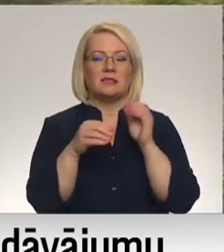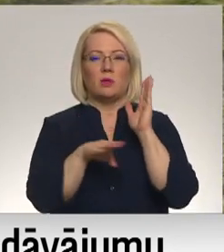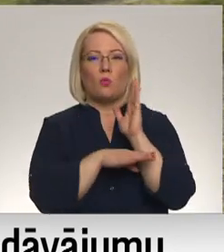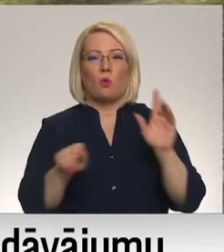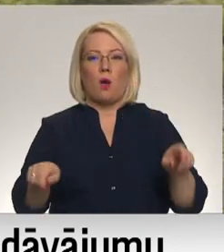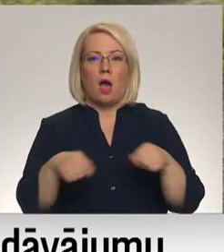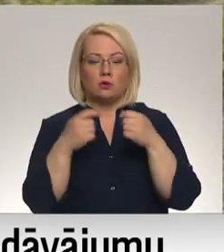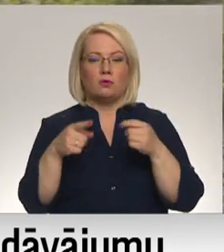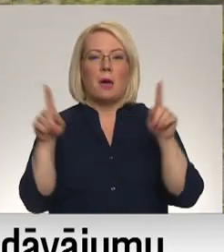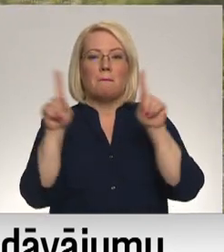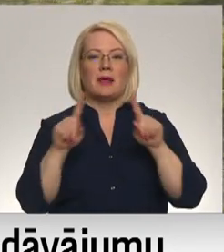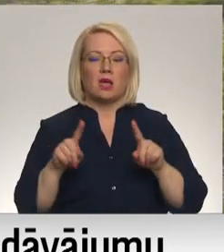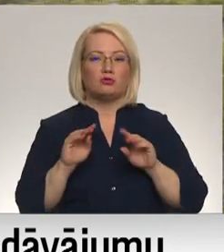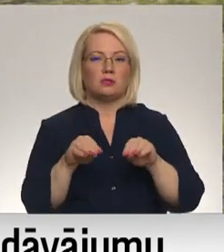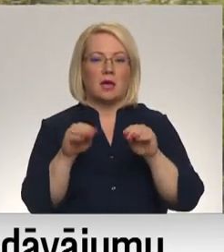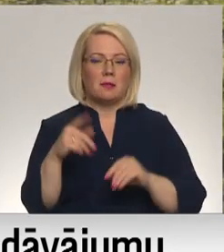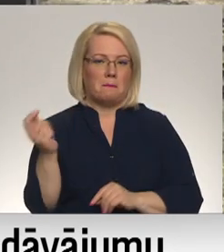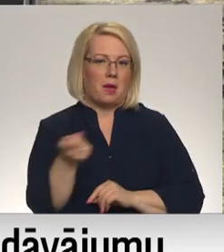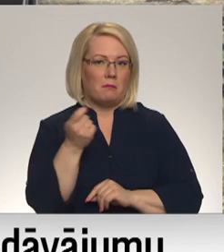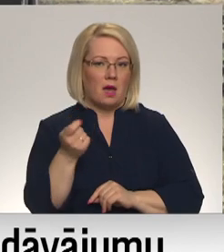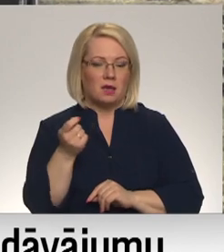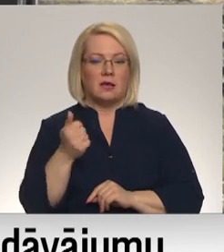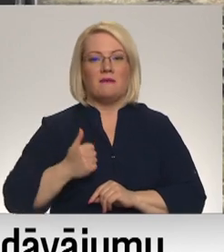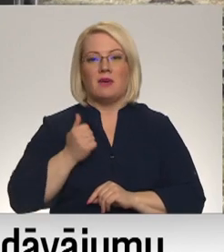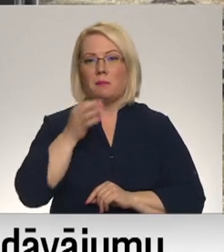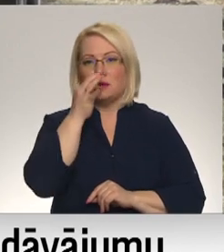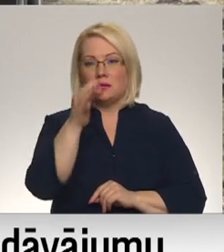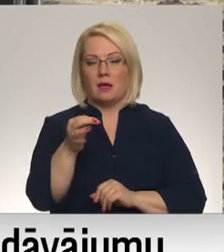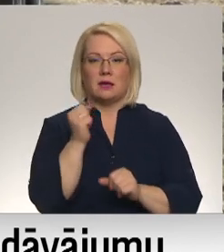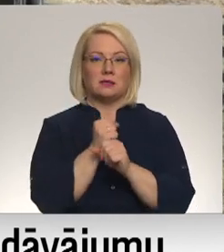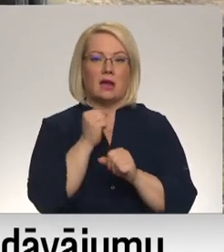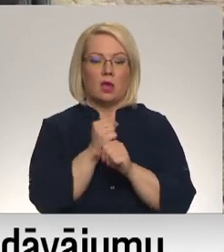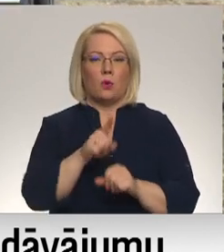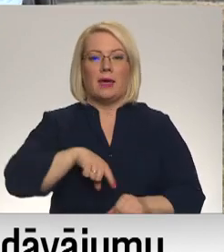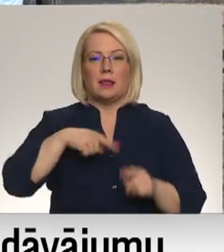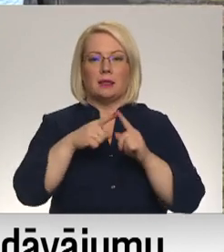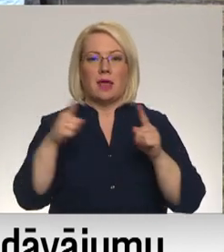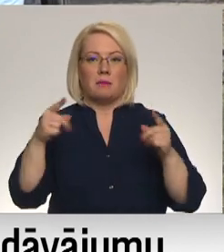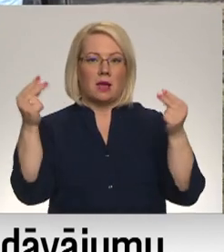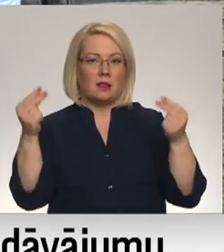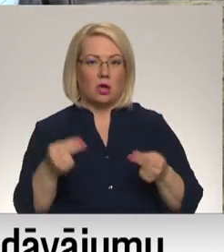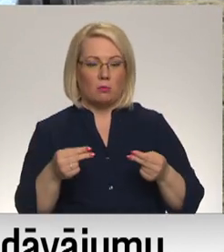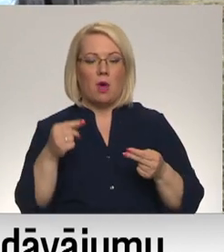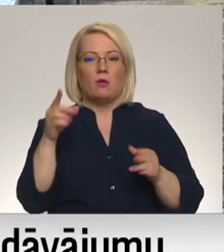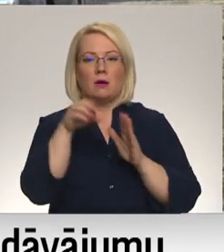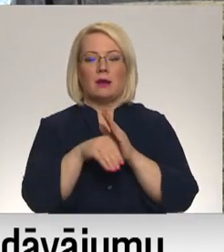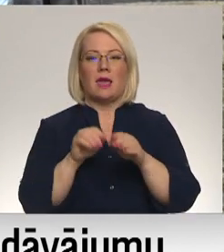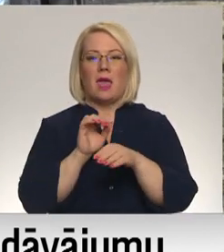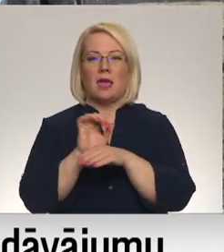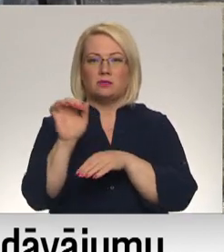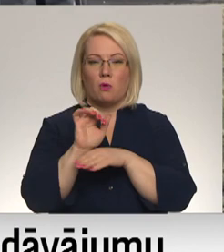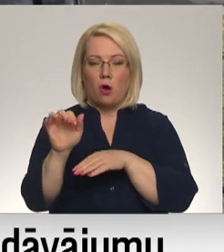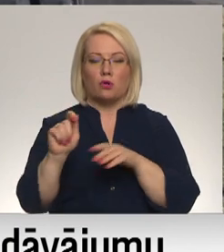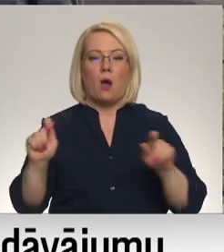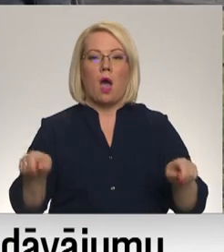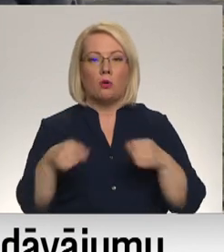priežu stādu šogad izrādījies par maz. Uzņēmumā teica, ka strādājot ar ilgtermiņa līgumiem, to starp eksporta, audzēt